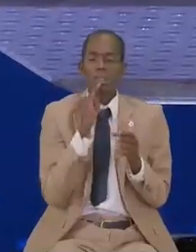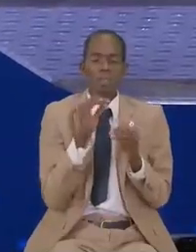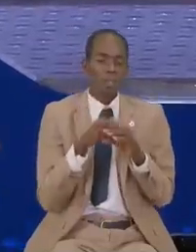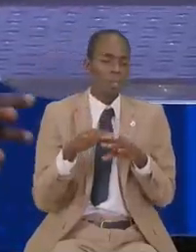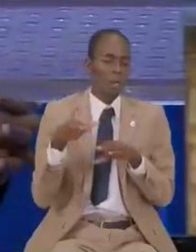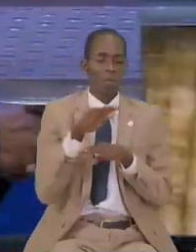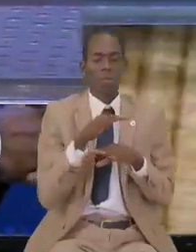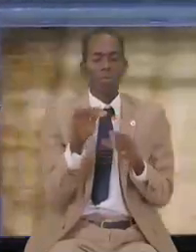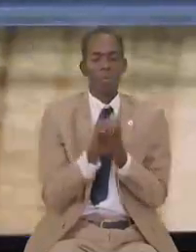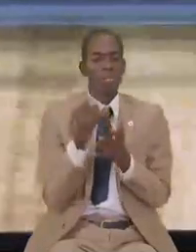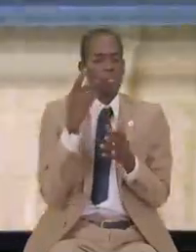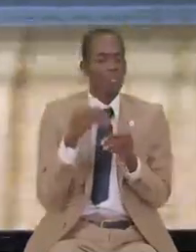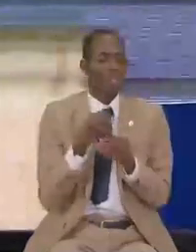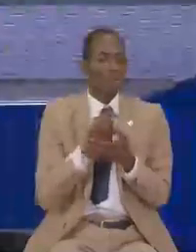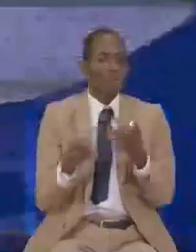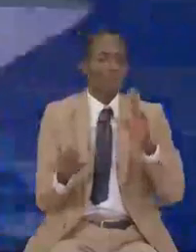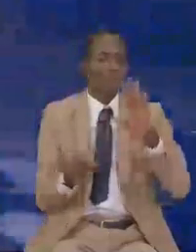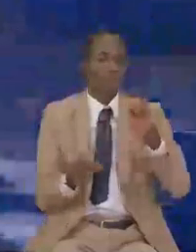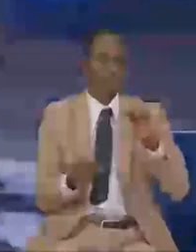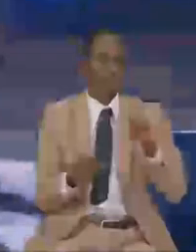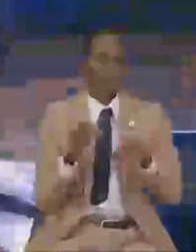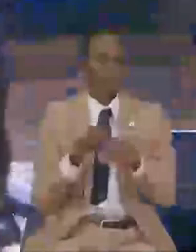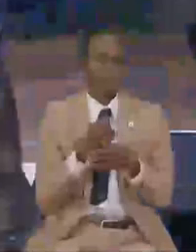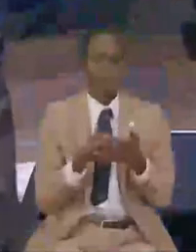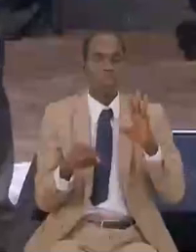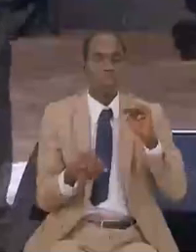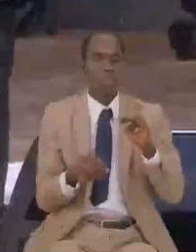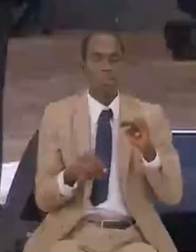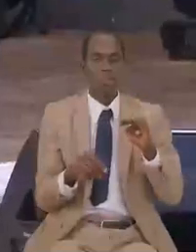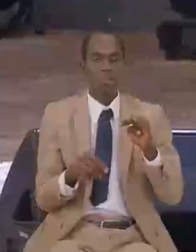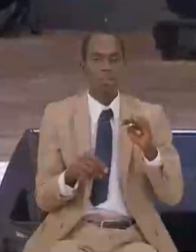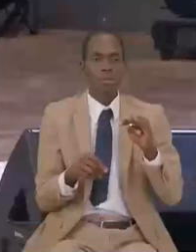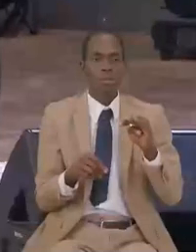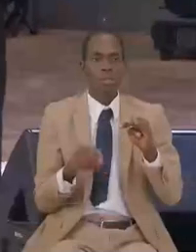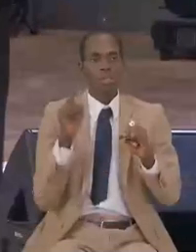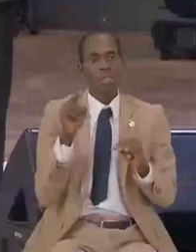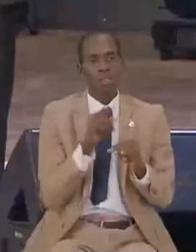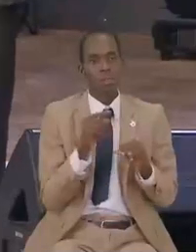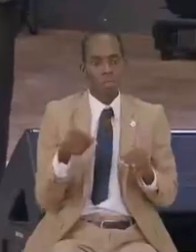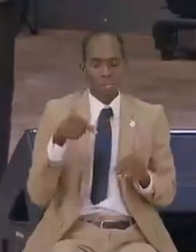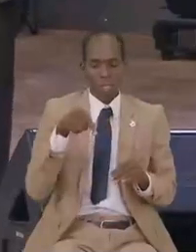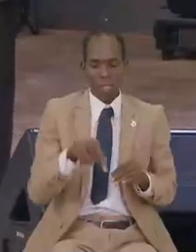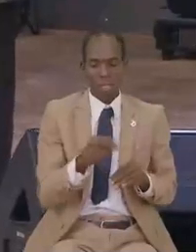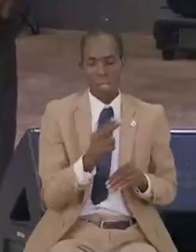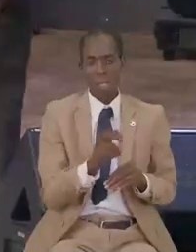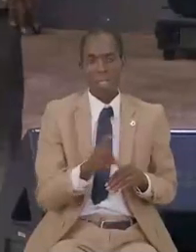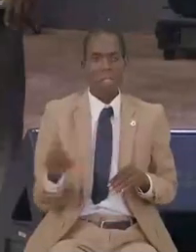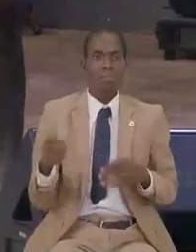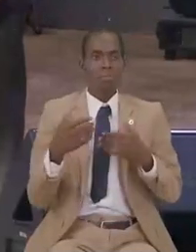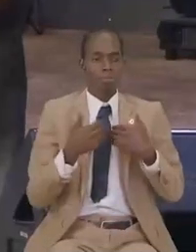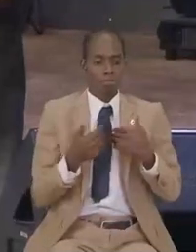verset 14 qui dit ici. C'est pourquoi le séjour des morts ouvre sa